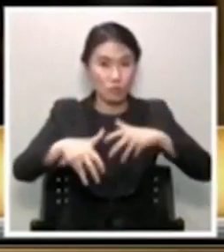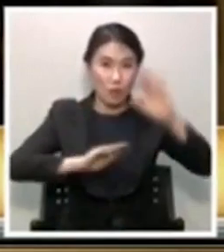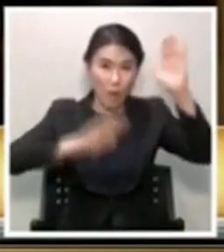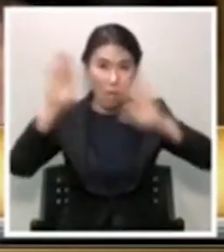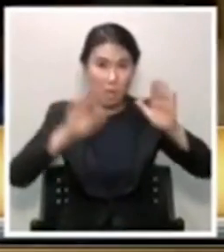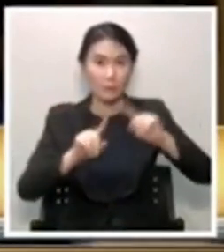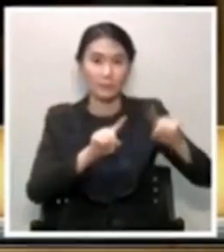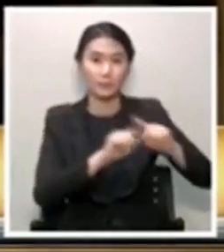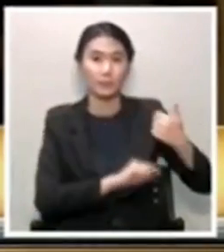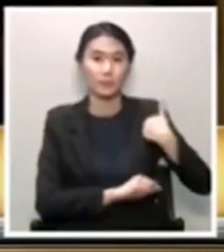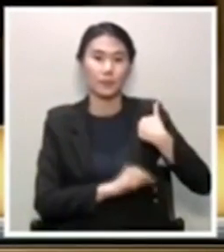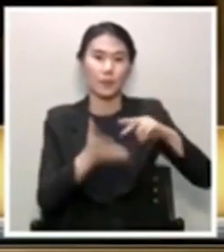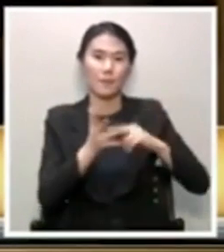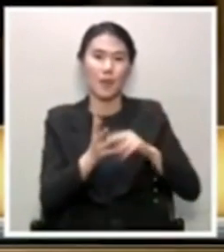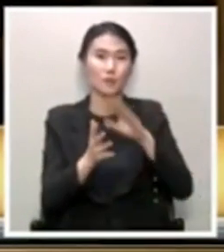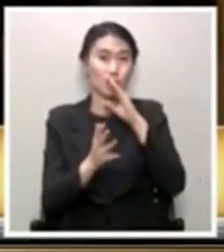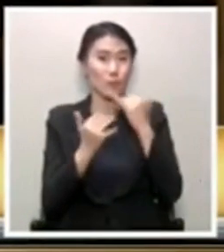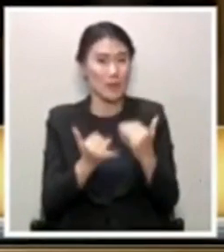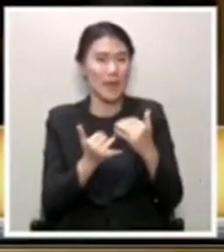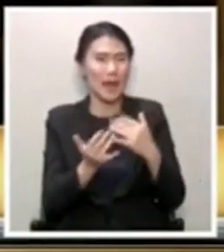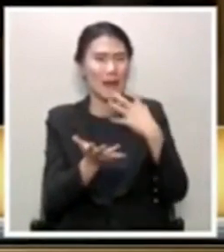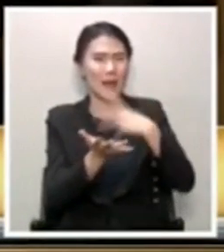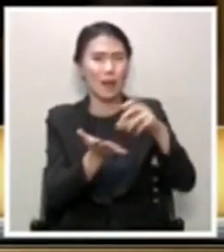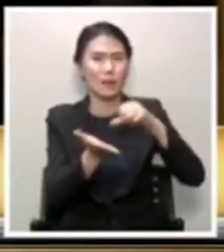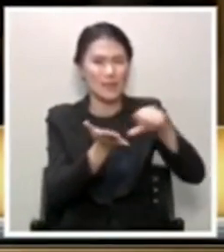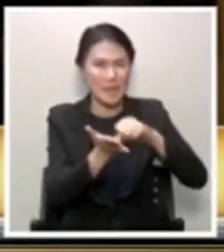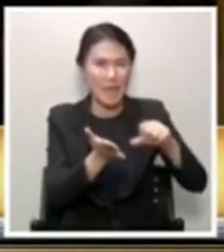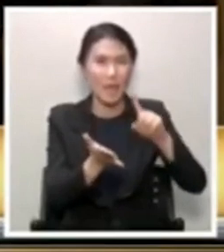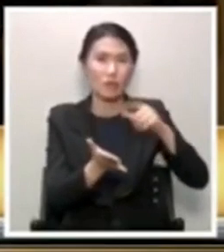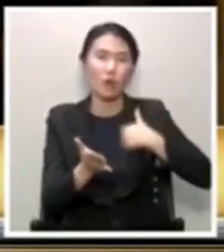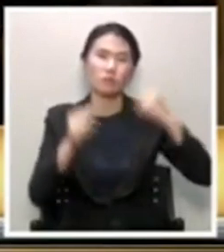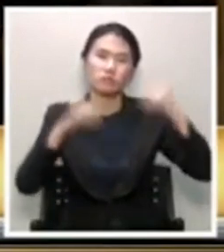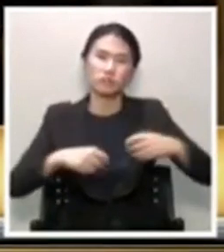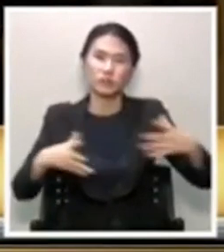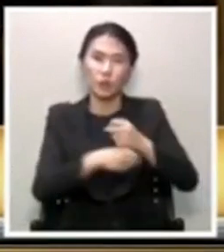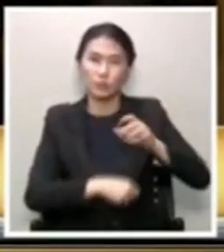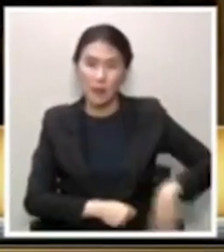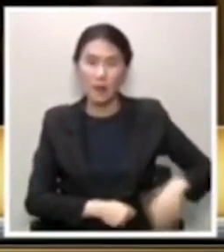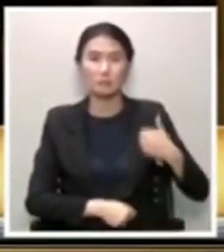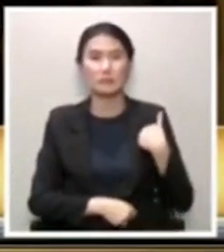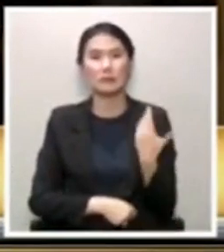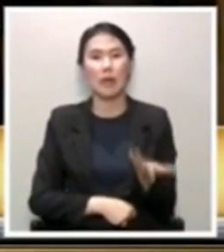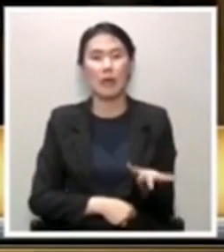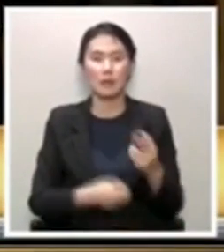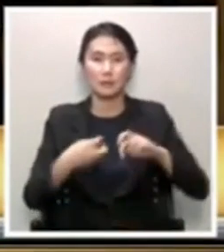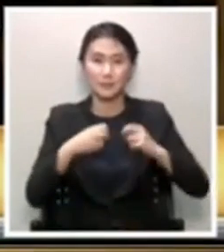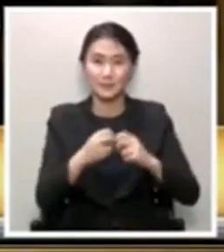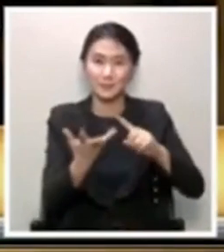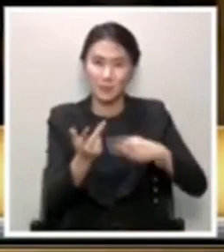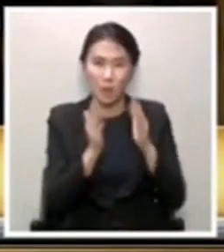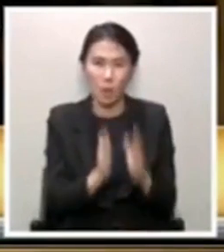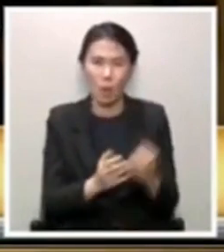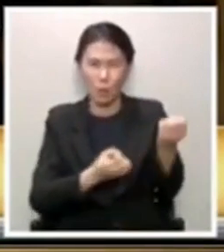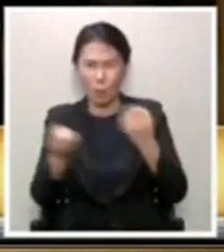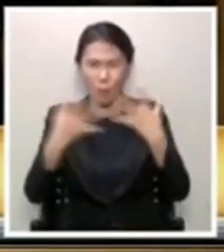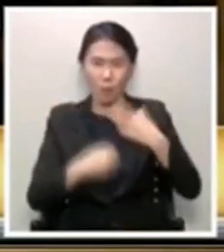กตัวอย่างเช่นแก้เรื่องการแก้เหมือนที่เราจะพูดกันอยู่เนี่ยนะครับท่านประธานต้องไปจบที่ประชามติอีก นะฮะและยังไม่นับรวมอีกครับยังมีผู้ร้องต่างๆ